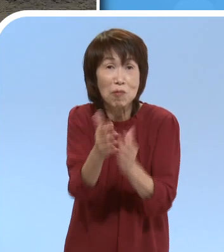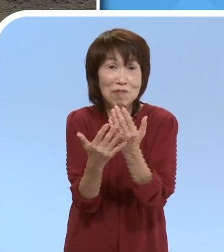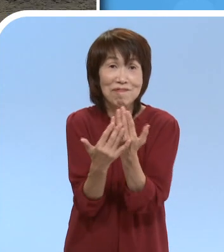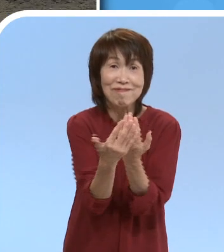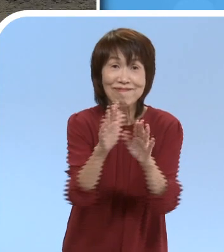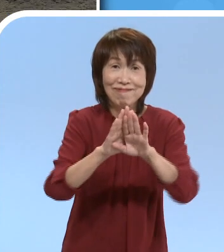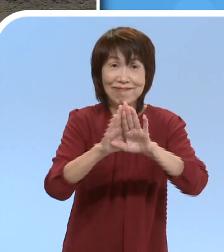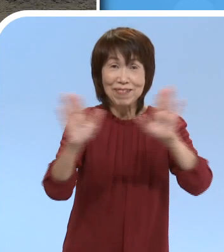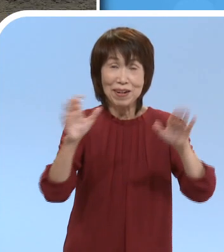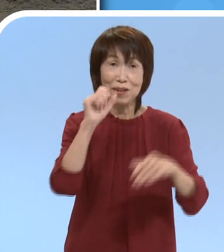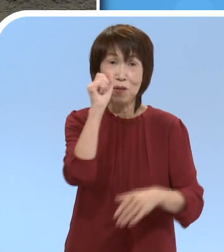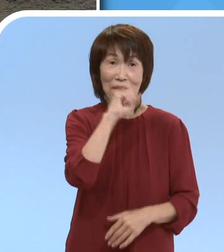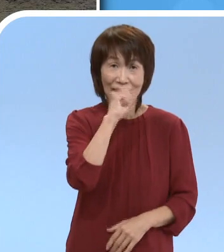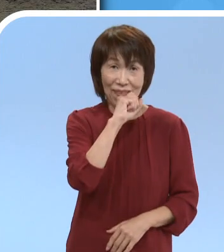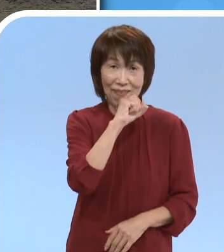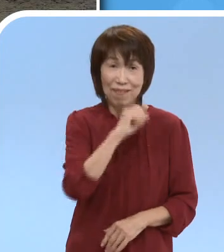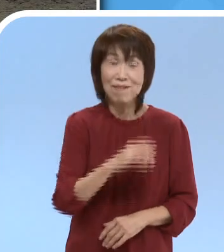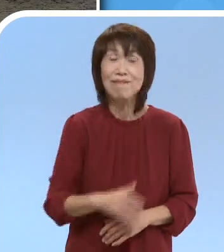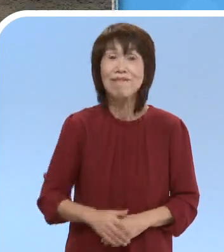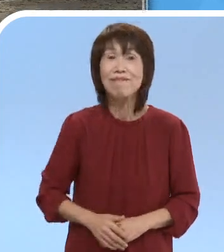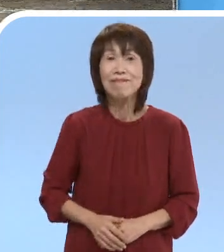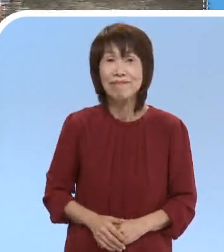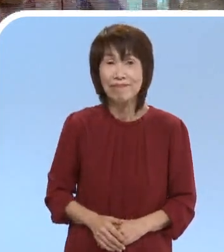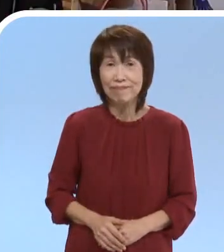ーツ大会が開催されます。